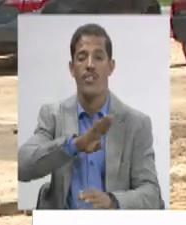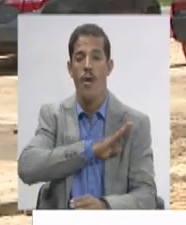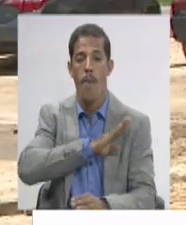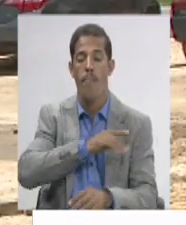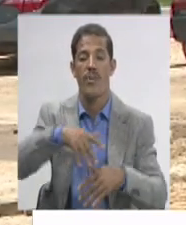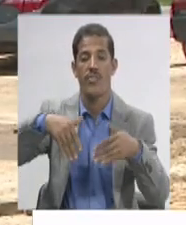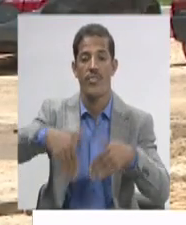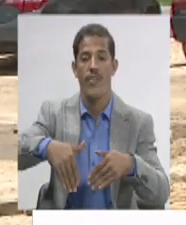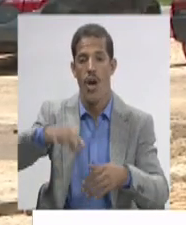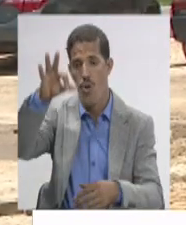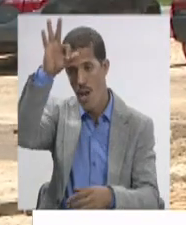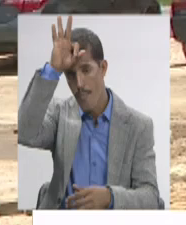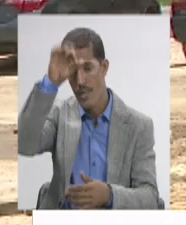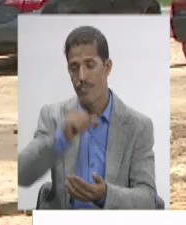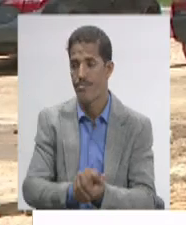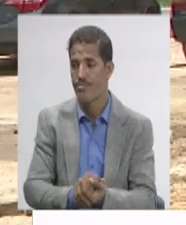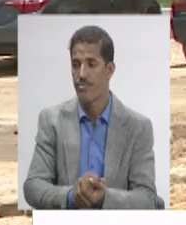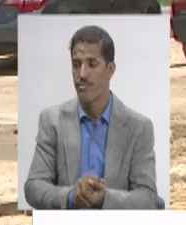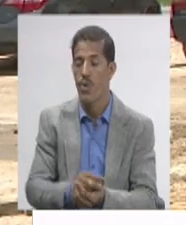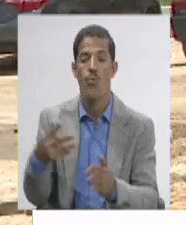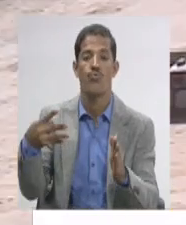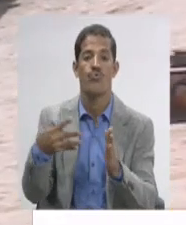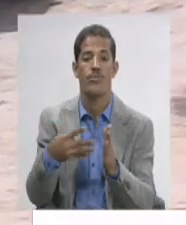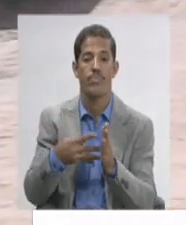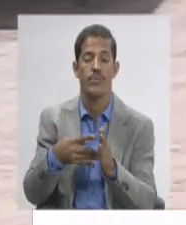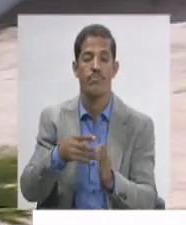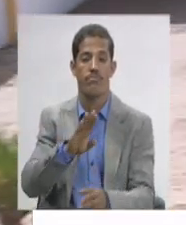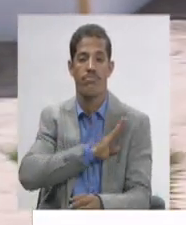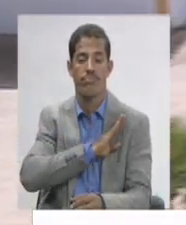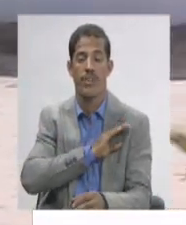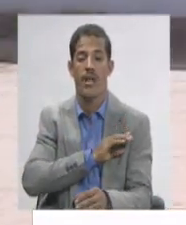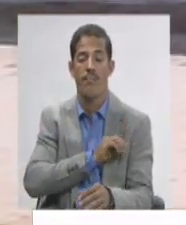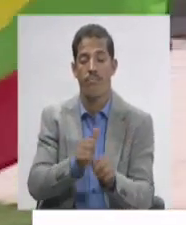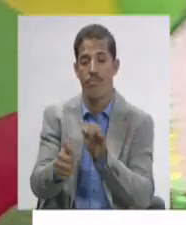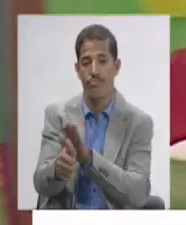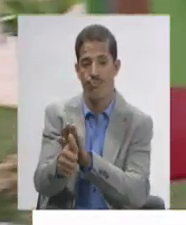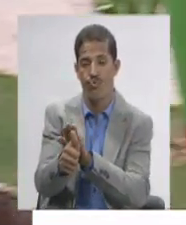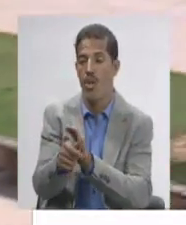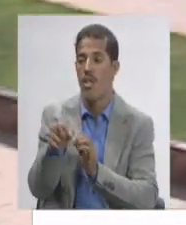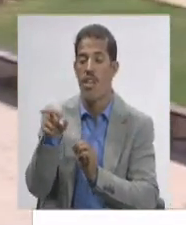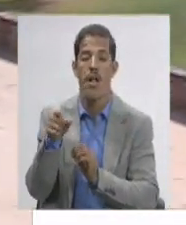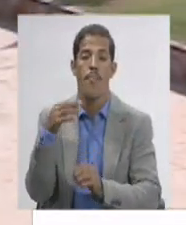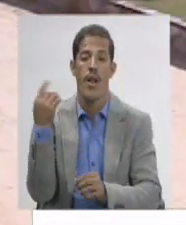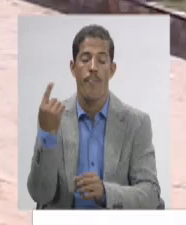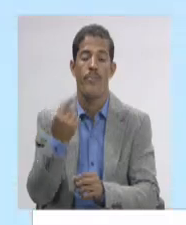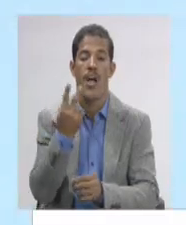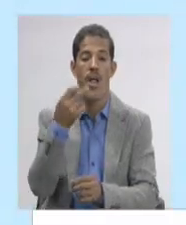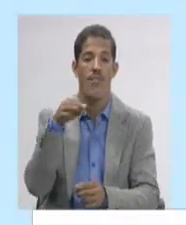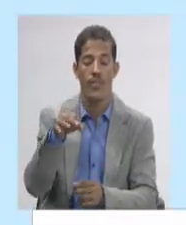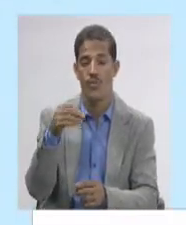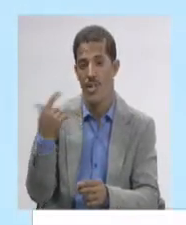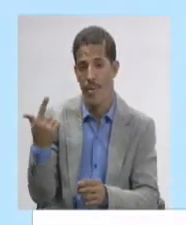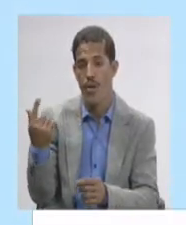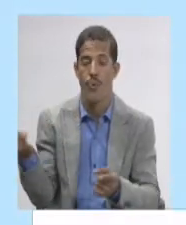والامن الكليه الوطنيه للقياده والاركان والتي رات النور في العام 2007 اصبحت